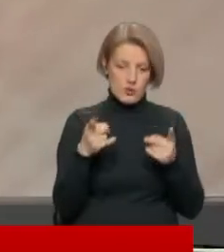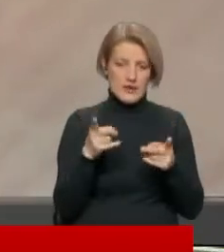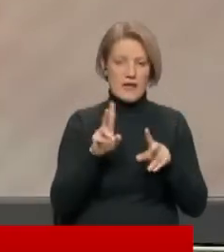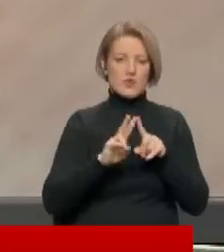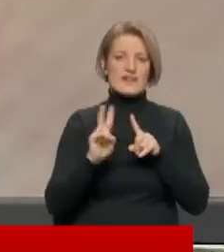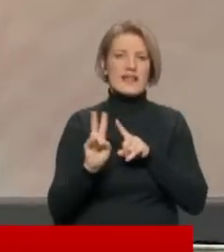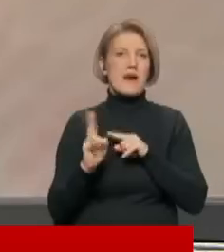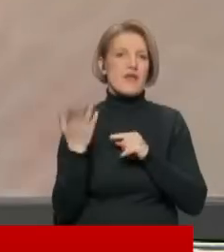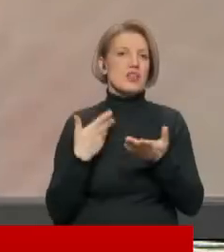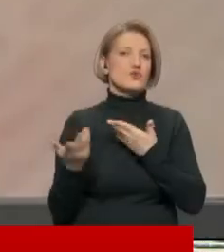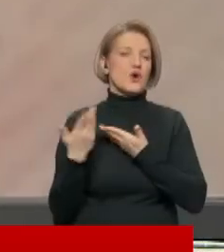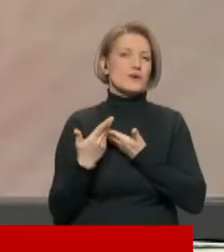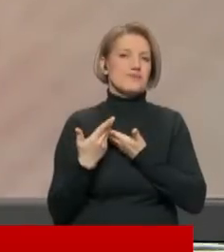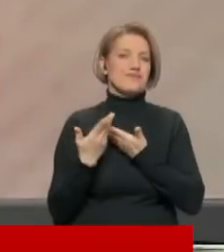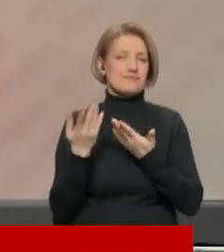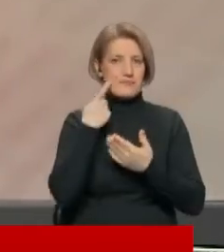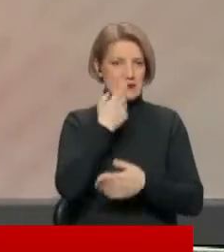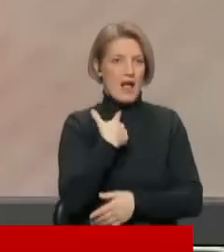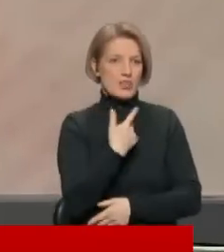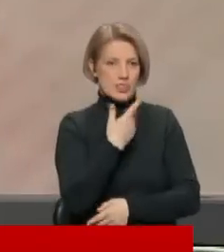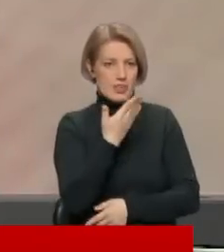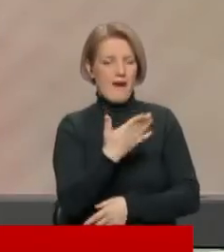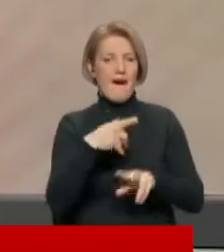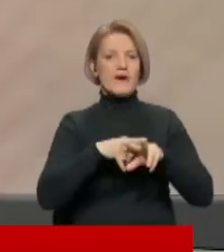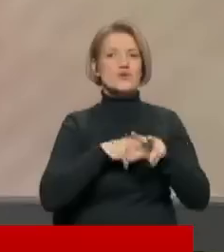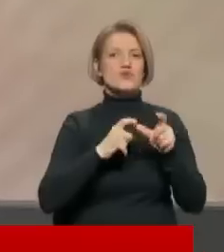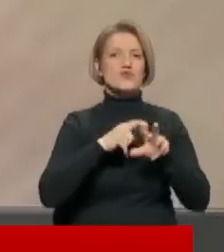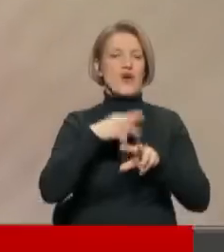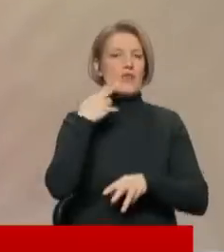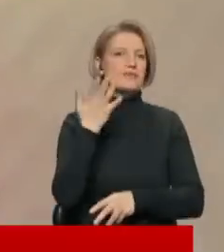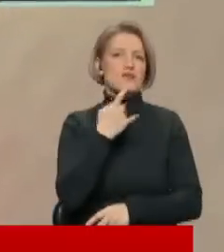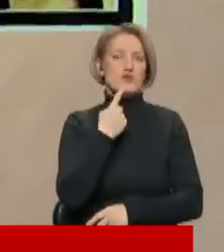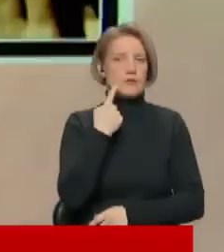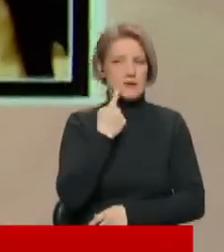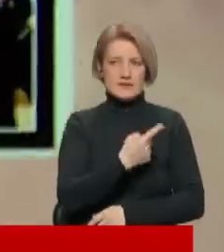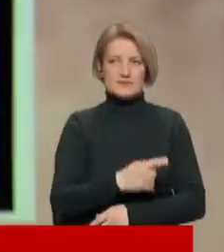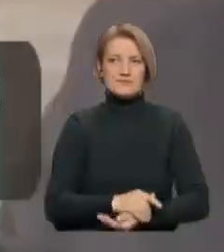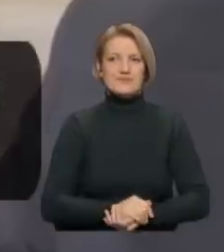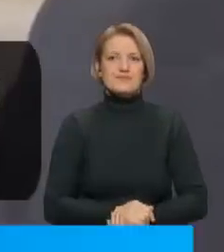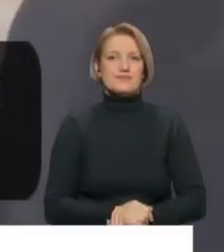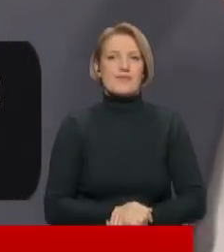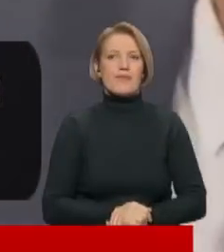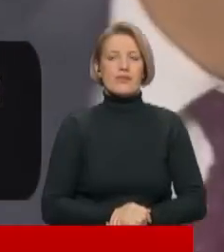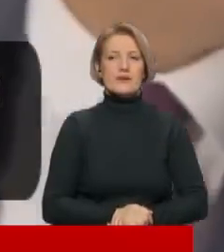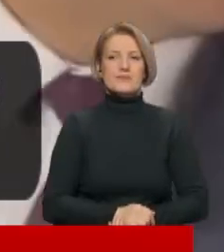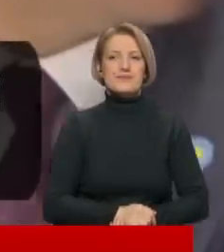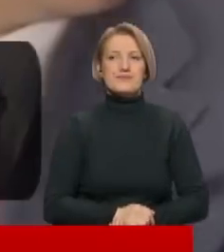Nurettin nebahati anlatıyor ama bakın Anne bir anne Ayşe Hanım ne söylüyor çocuklar